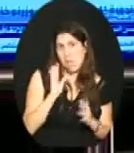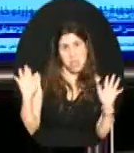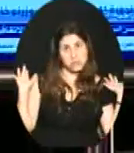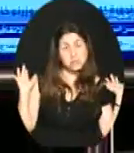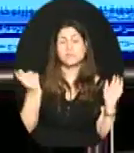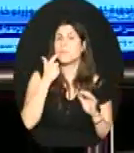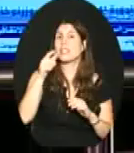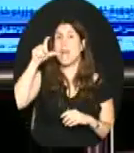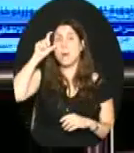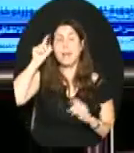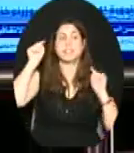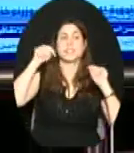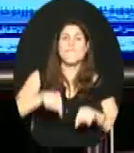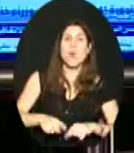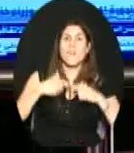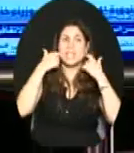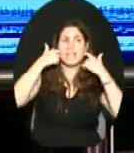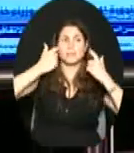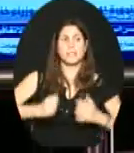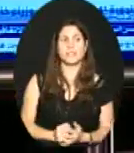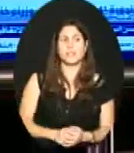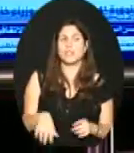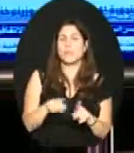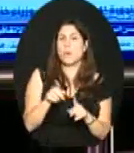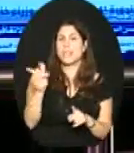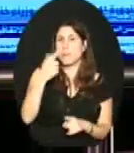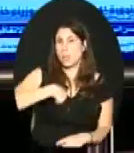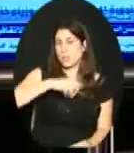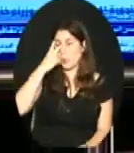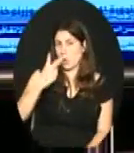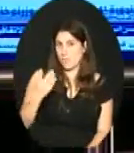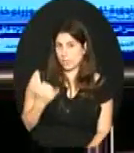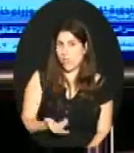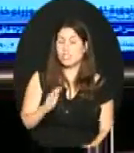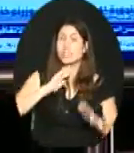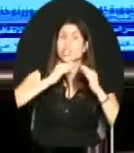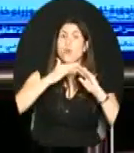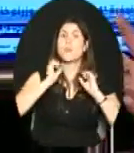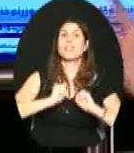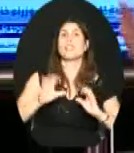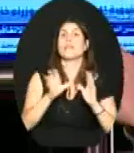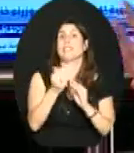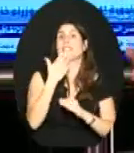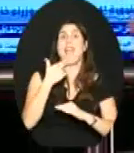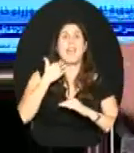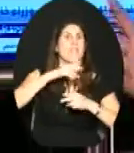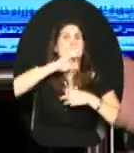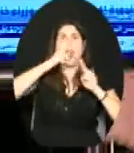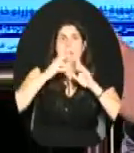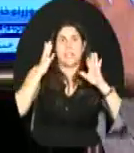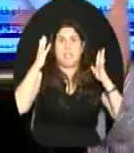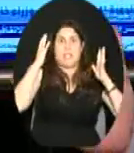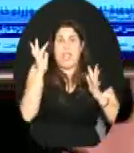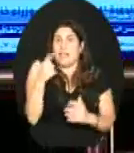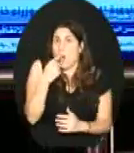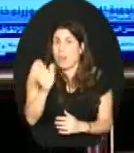שאבו מאזן יבוא ויסביר בצילומים שאנחנו רואים כרגע שיש תאום ביטחוני עם ישראל והעולם נחרד, איך אתה אומר את זה